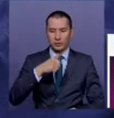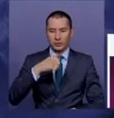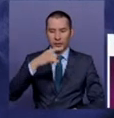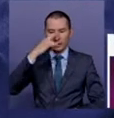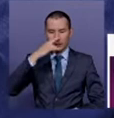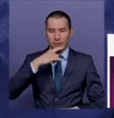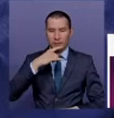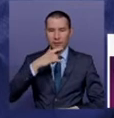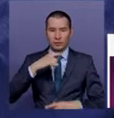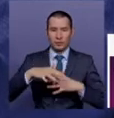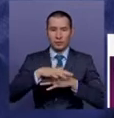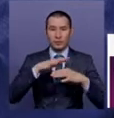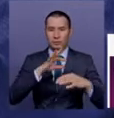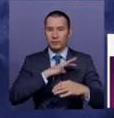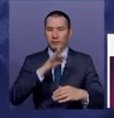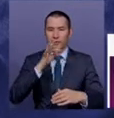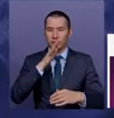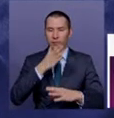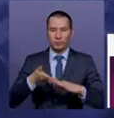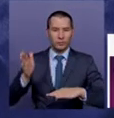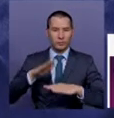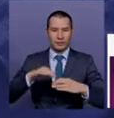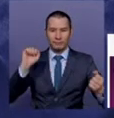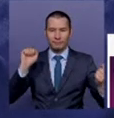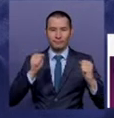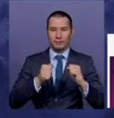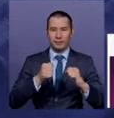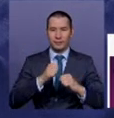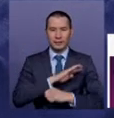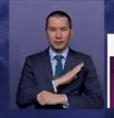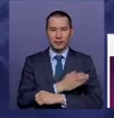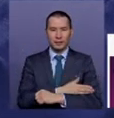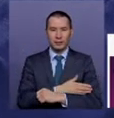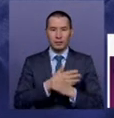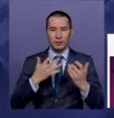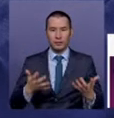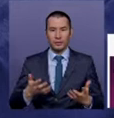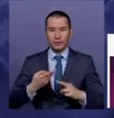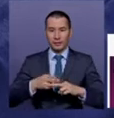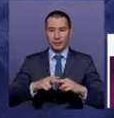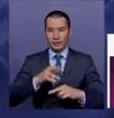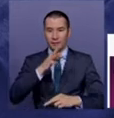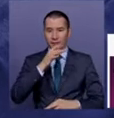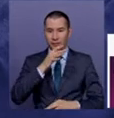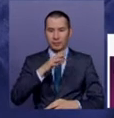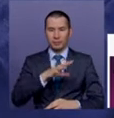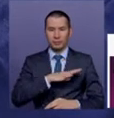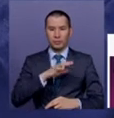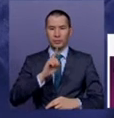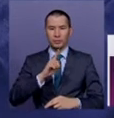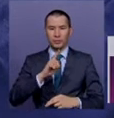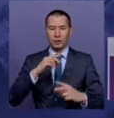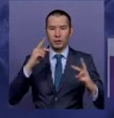бір ауыр кезде болды. Аласапыран заман еді. Сол кезде біздің ел қате шешім